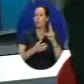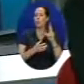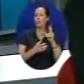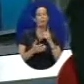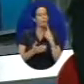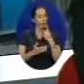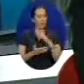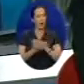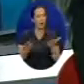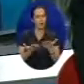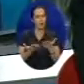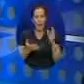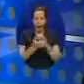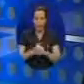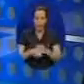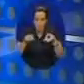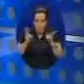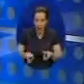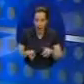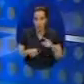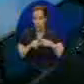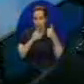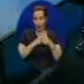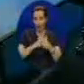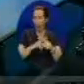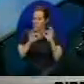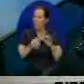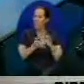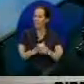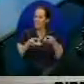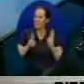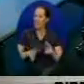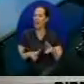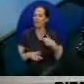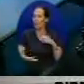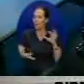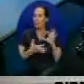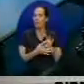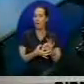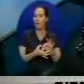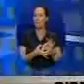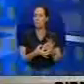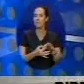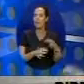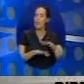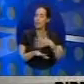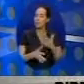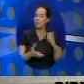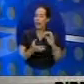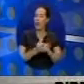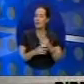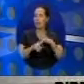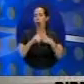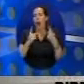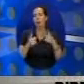קוגניטיביות. בעברית פשוטה, חברים אמיתיים זה סוג אחד, שהם באמת חברים שלנו, שאנחנו מתחברים אליהם רגשית, חברים